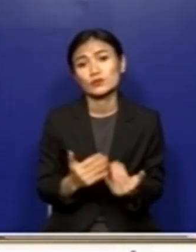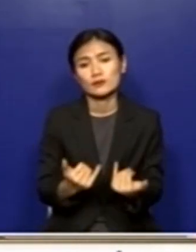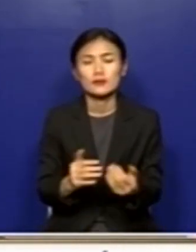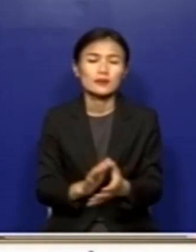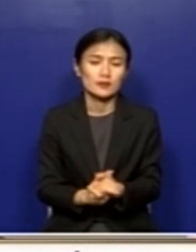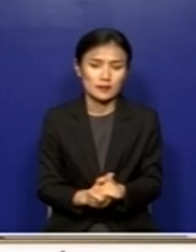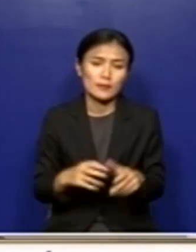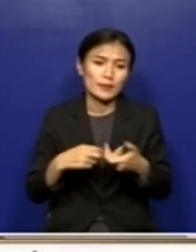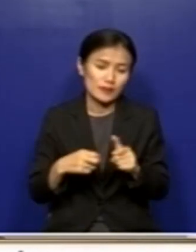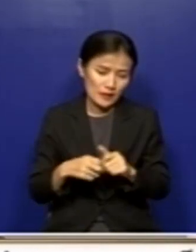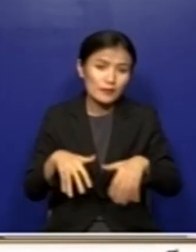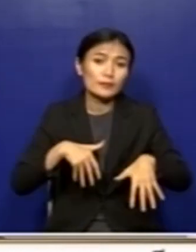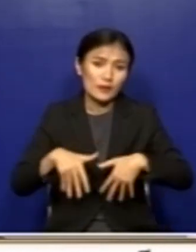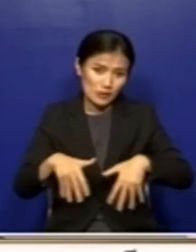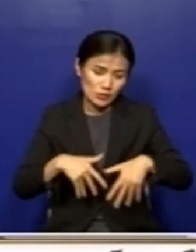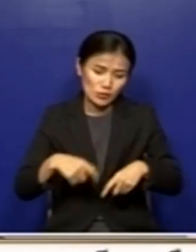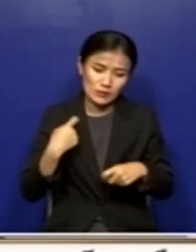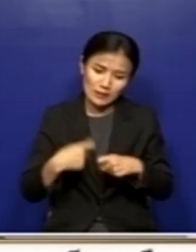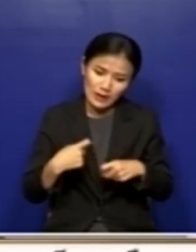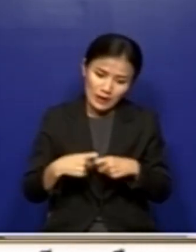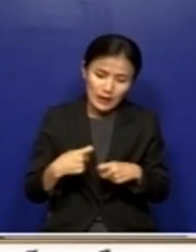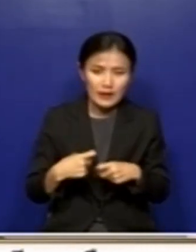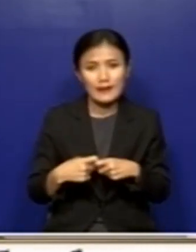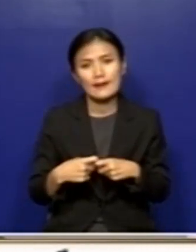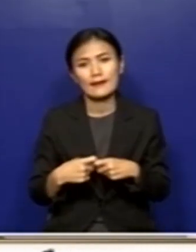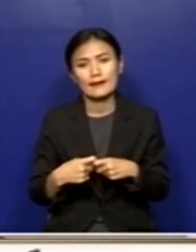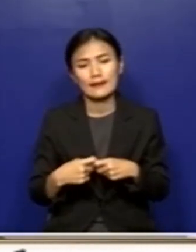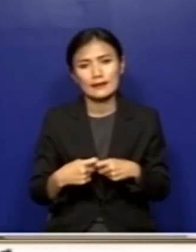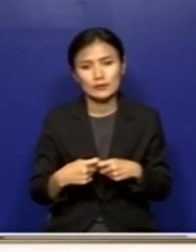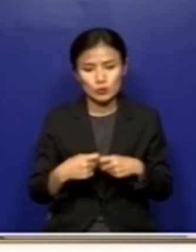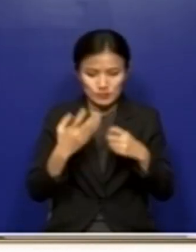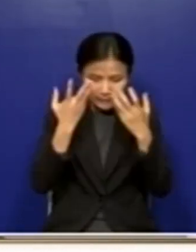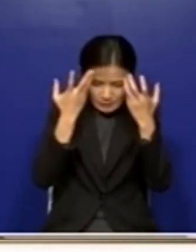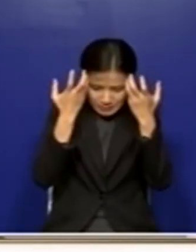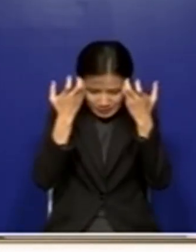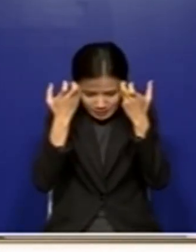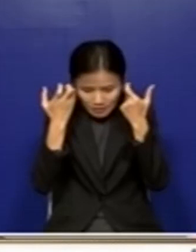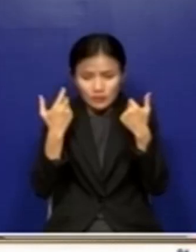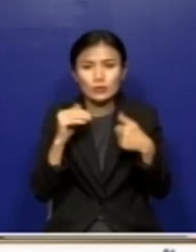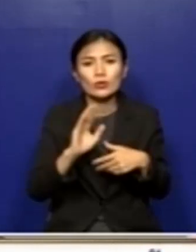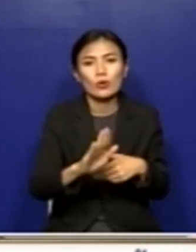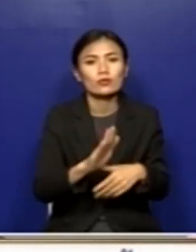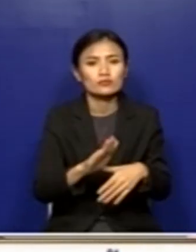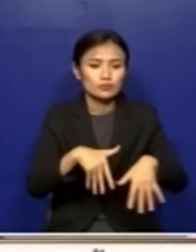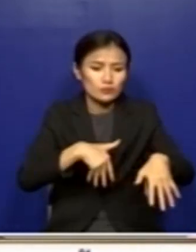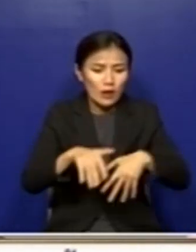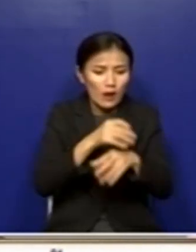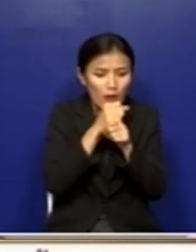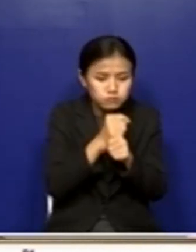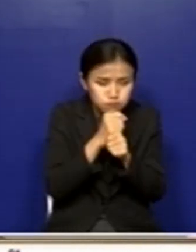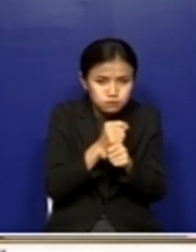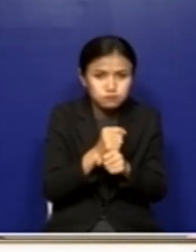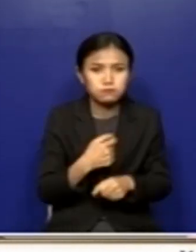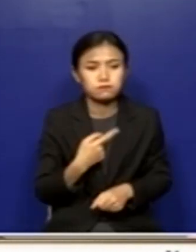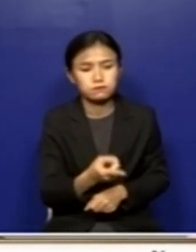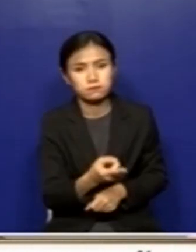ไร้ความเหน็ดเหนื่อยเมื่อยล้าและก็ความกังวลกับผู้สูงอายุจำนวนหนึ่งที่ถูก